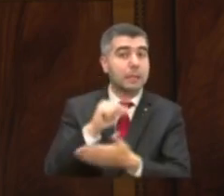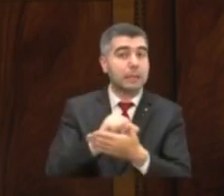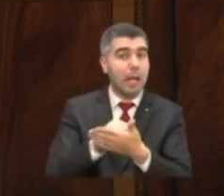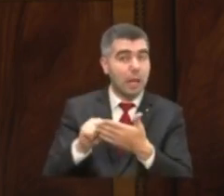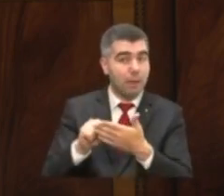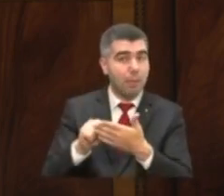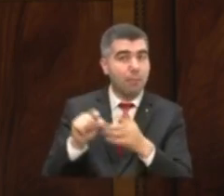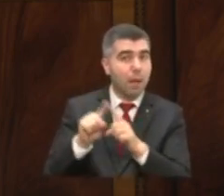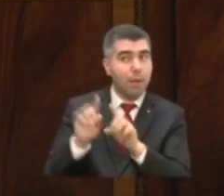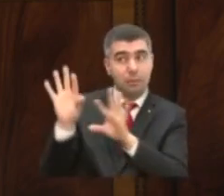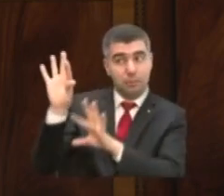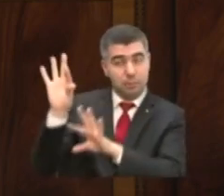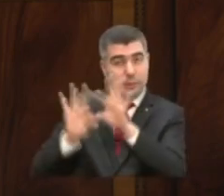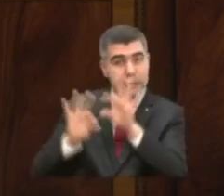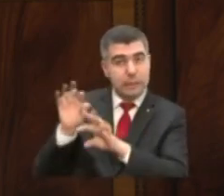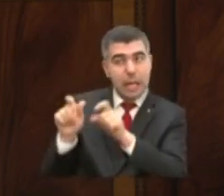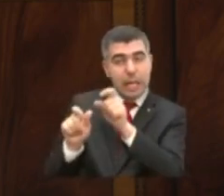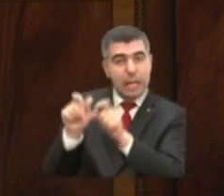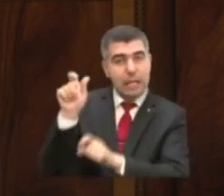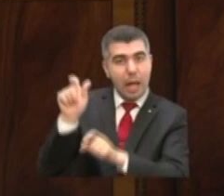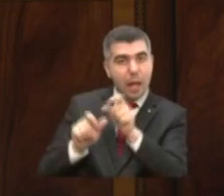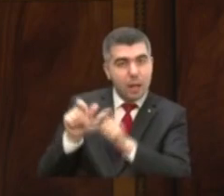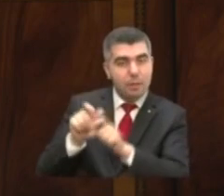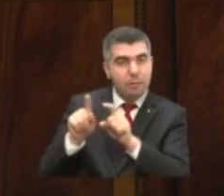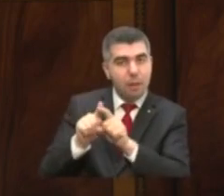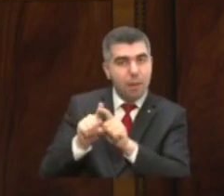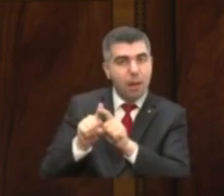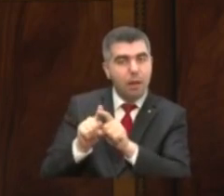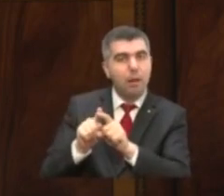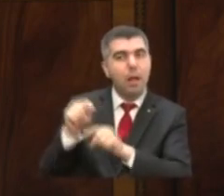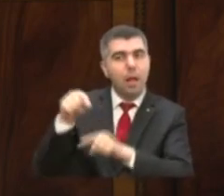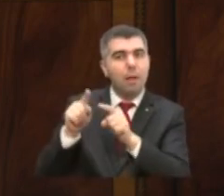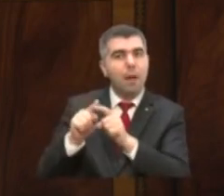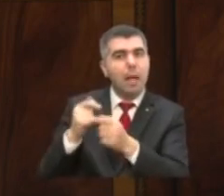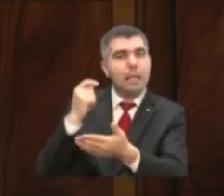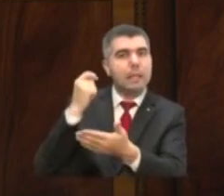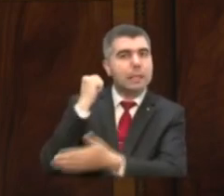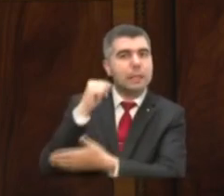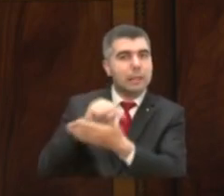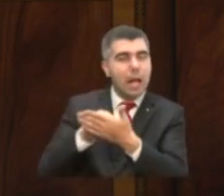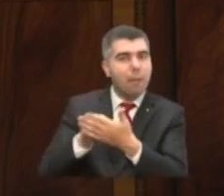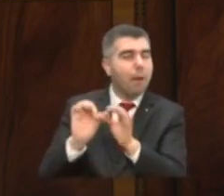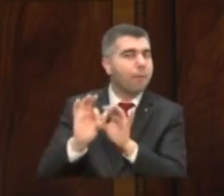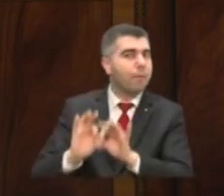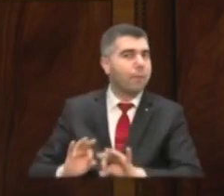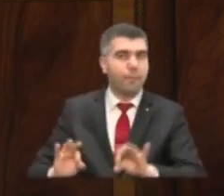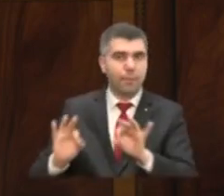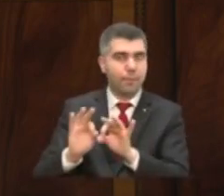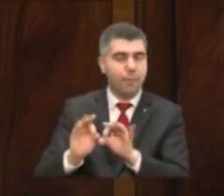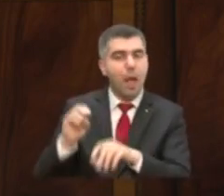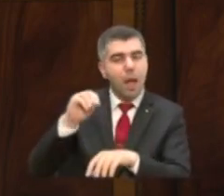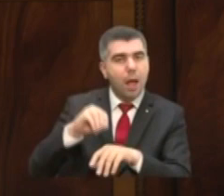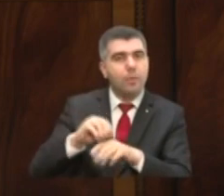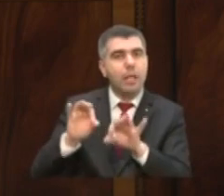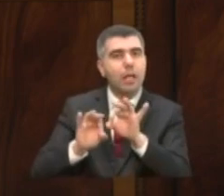بخلق فرص الشغل وبالأثار ديالها الاقتصادي والاجتماعي، إضافة للإجراء المهم اللي جات به قانون المالية